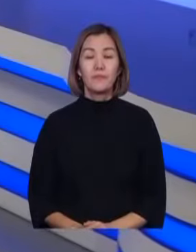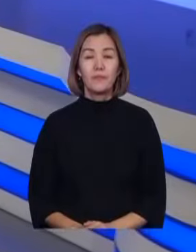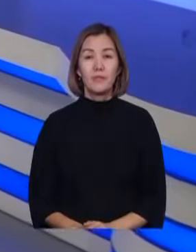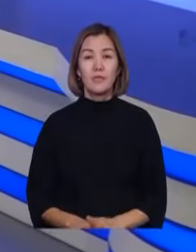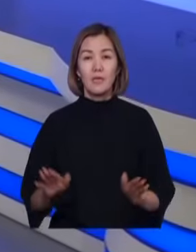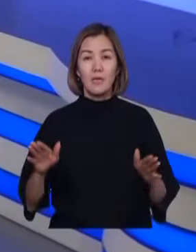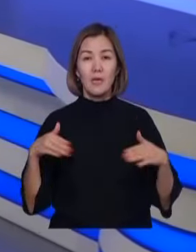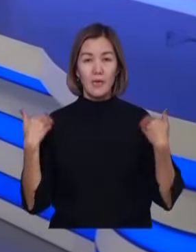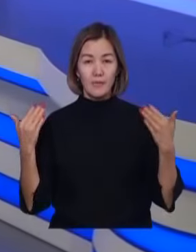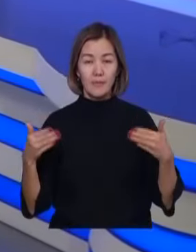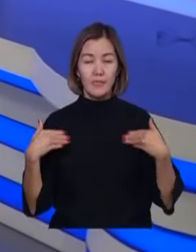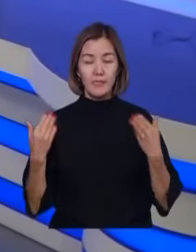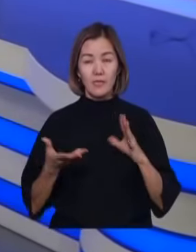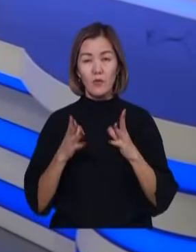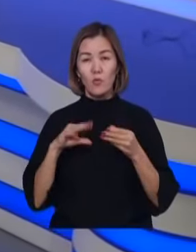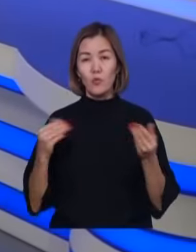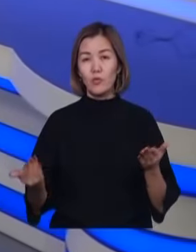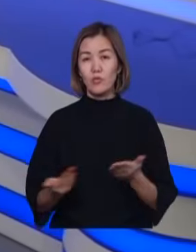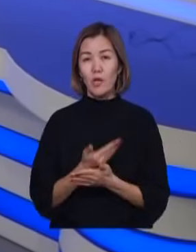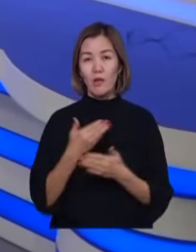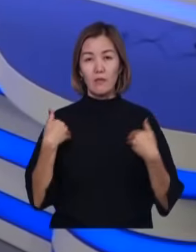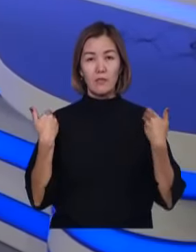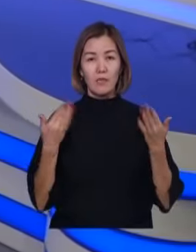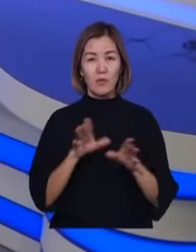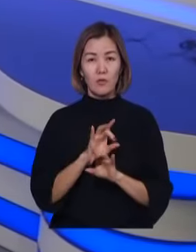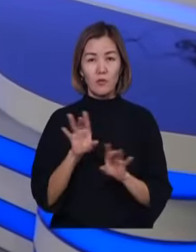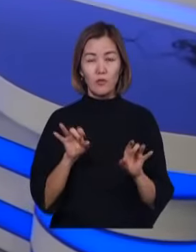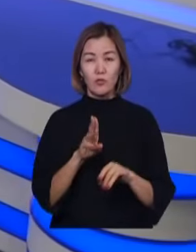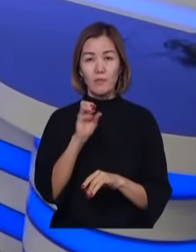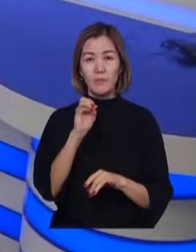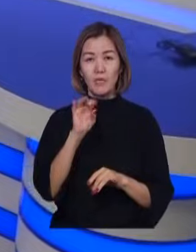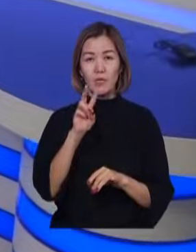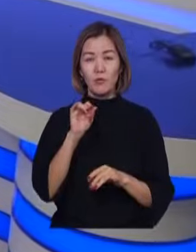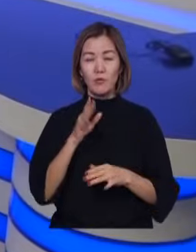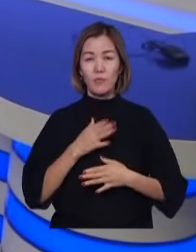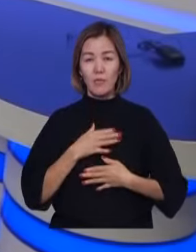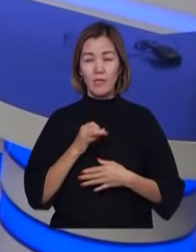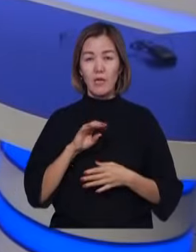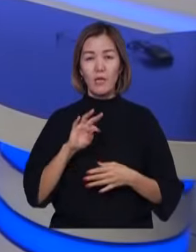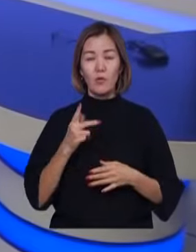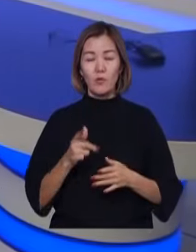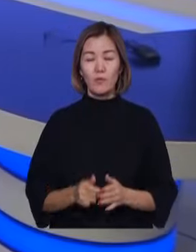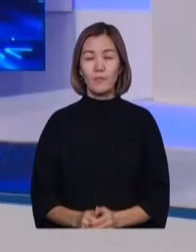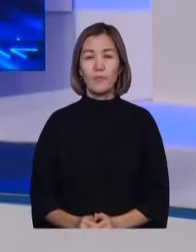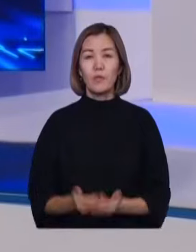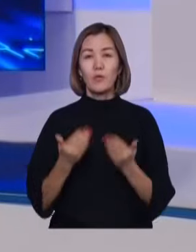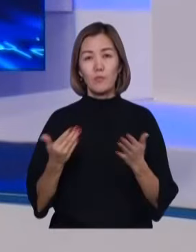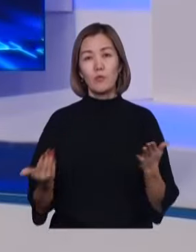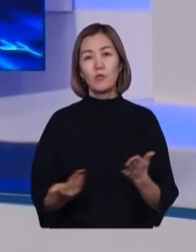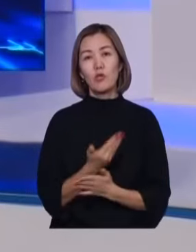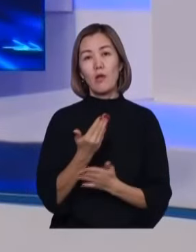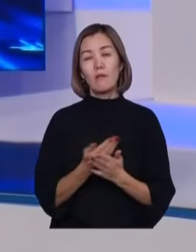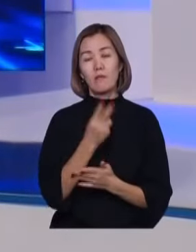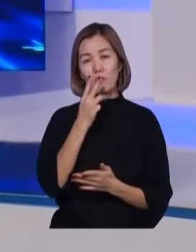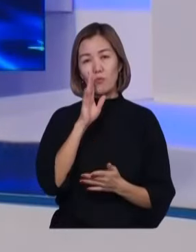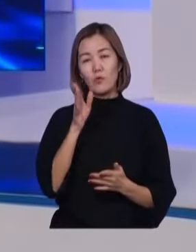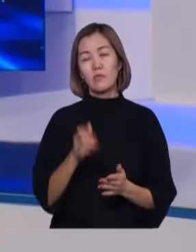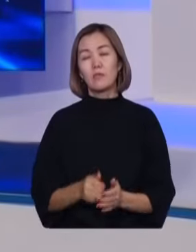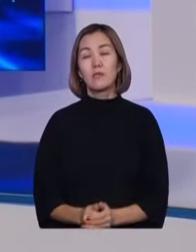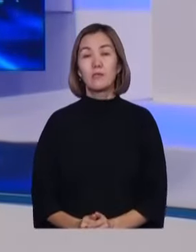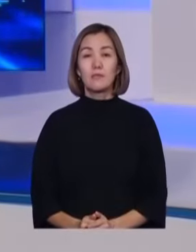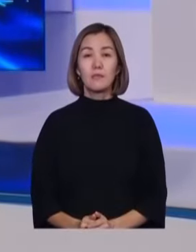Армардақ тағайын тікелей эфирде қорытынды жаңалықтар. Студияда Ернұр Медет, сурда аудармада Айгүл Жұмаш қызы. Алдымен